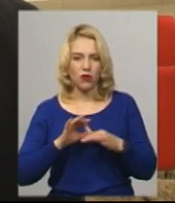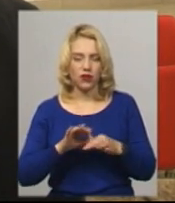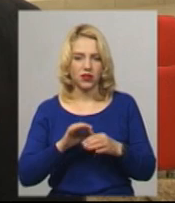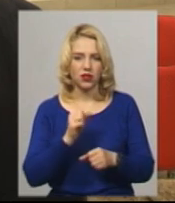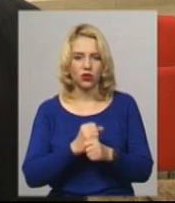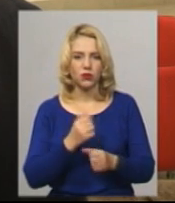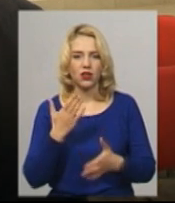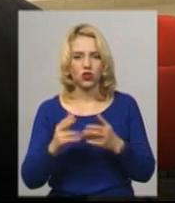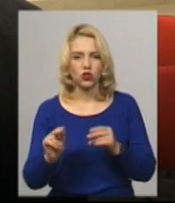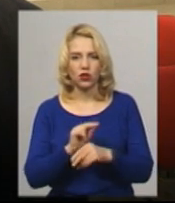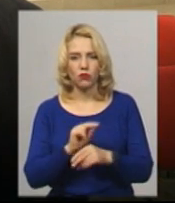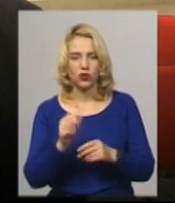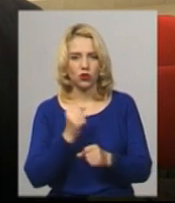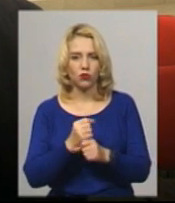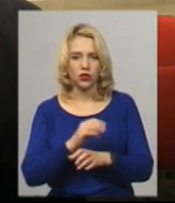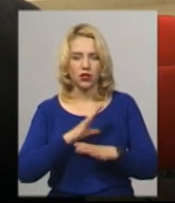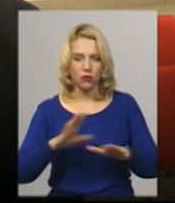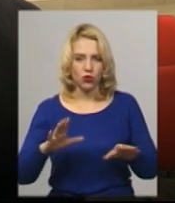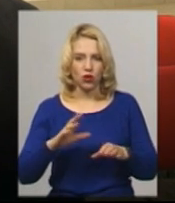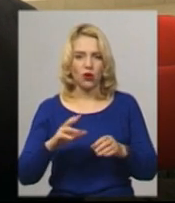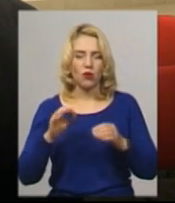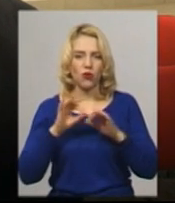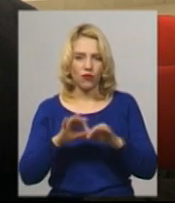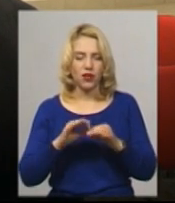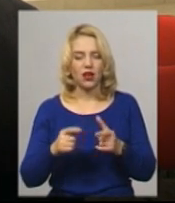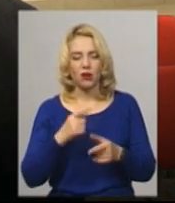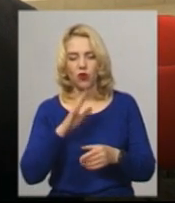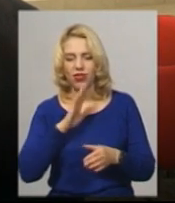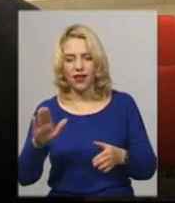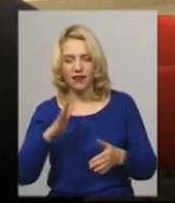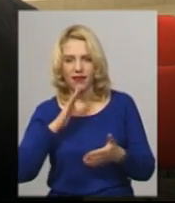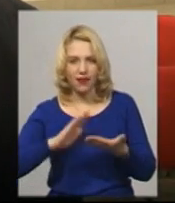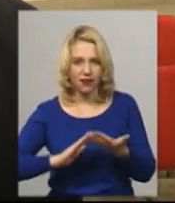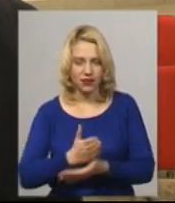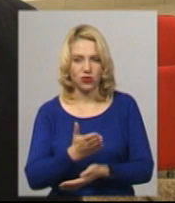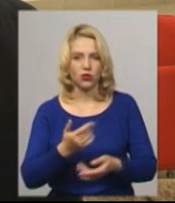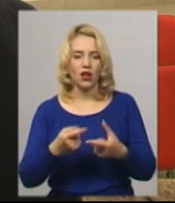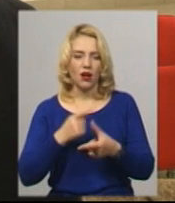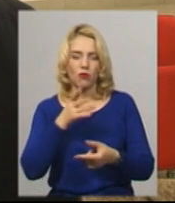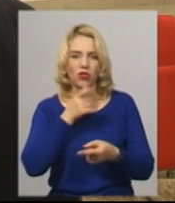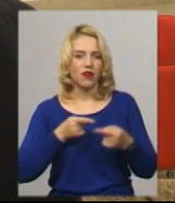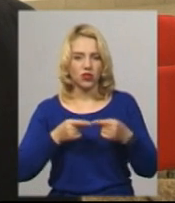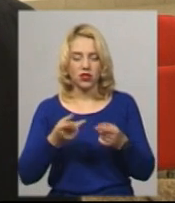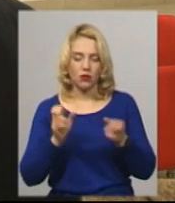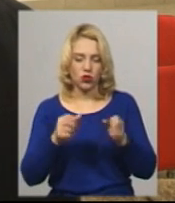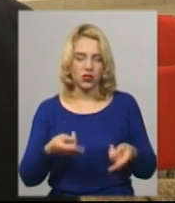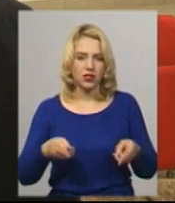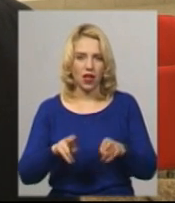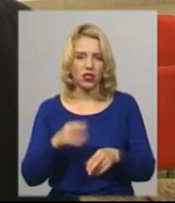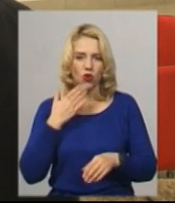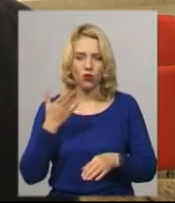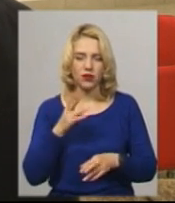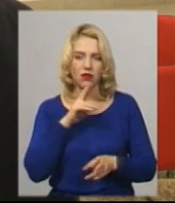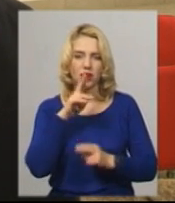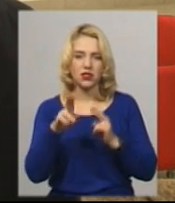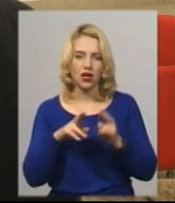Якщо ремонтні роботи не були проведені, були проведені неякісно або невчасно, то залишите нам коментар або скаргу, після чого ми